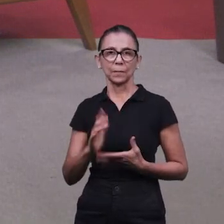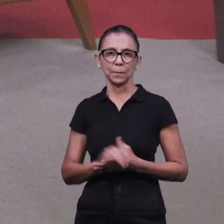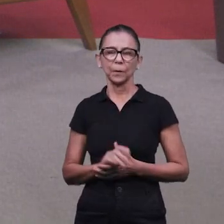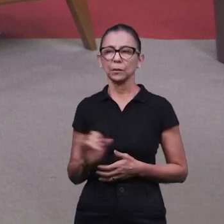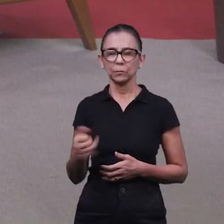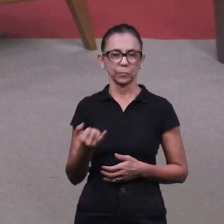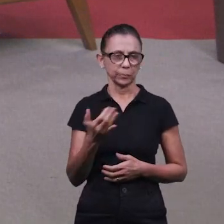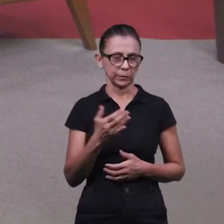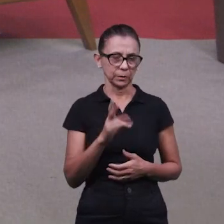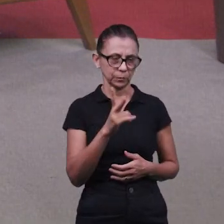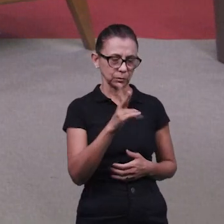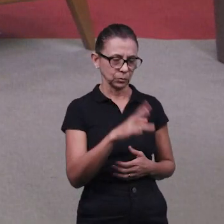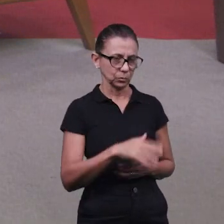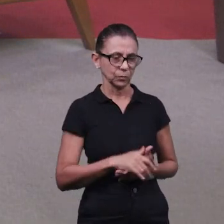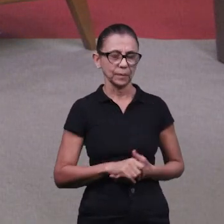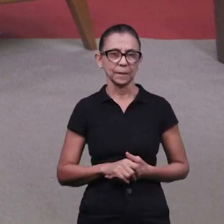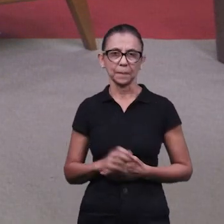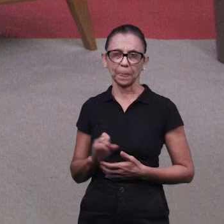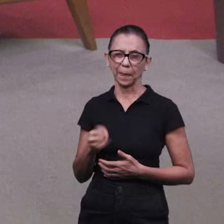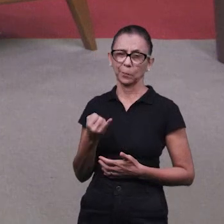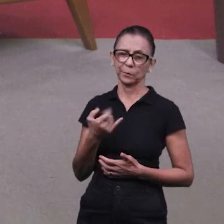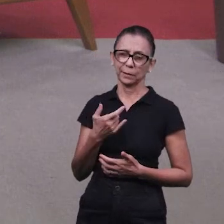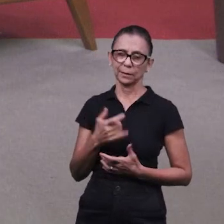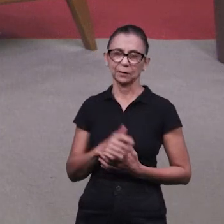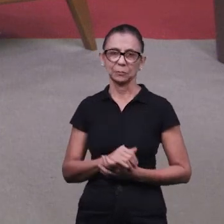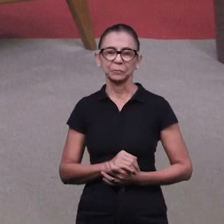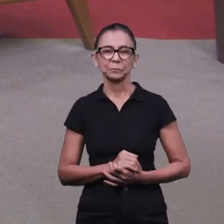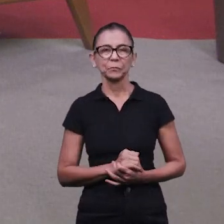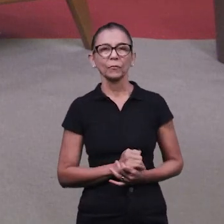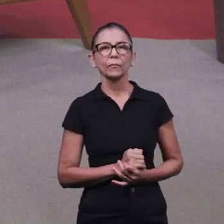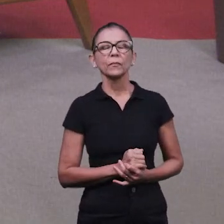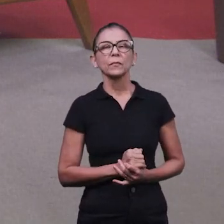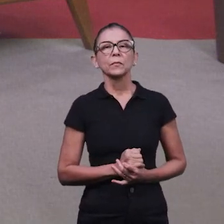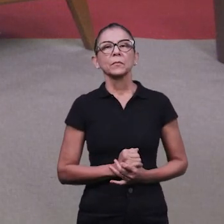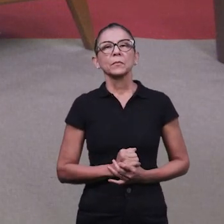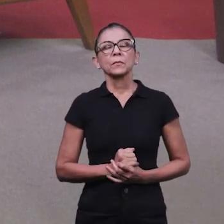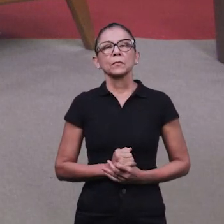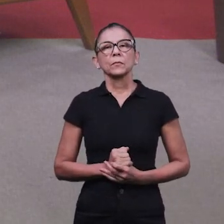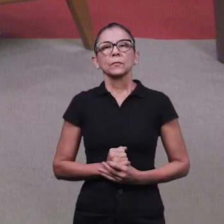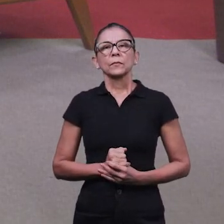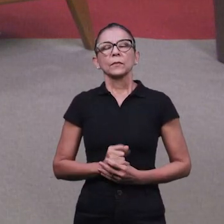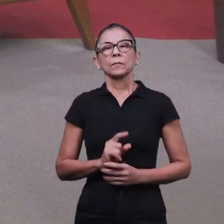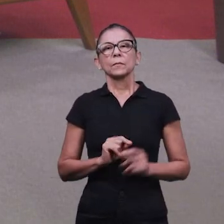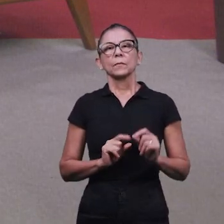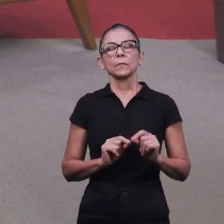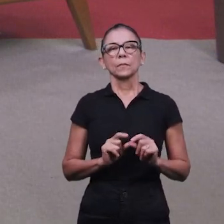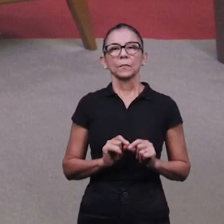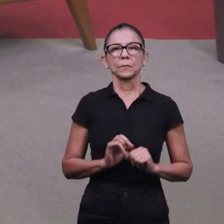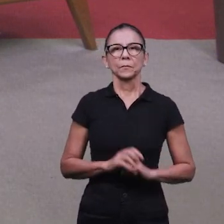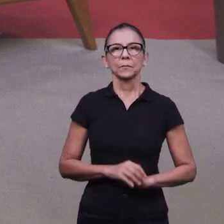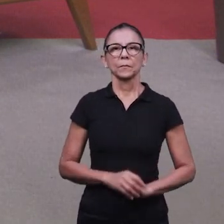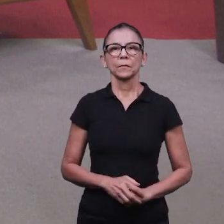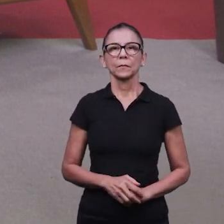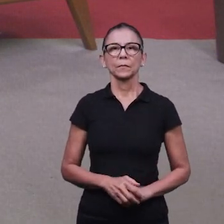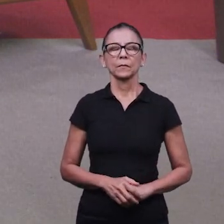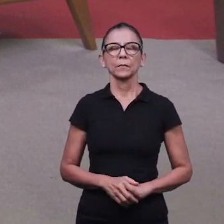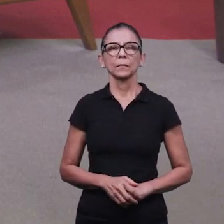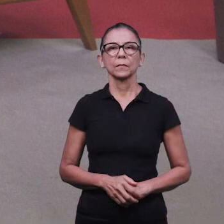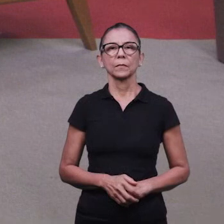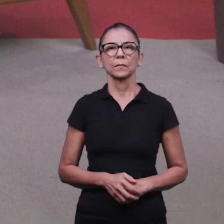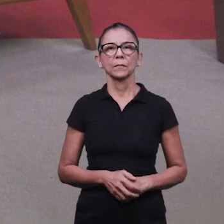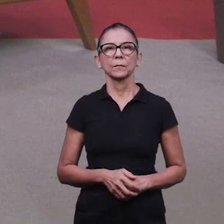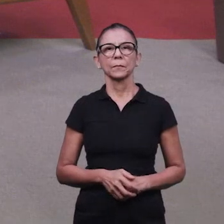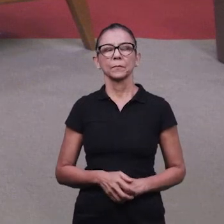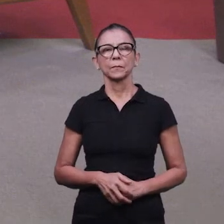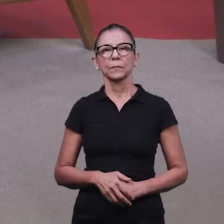soif de l'âme. Donc on va profiter dans cette partie, ce que tu as dit, Daniel. Il y a un